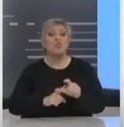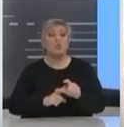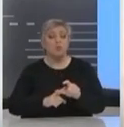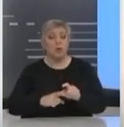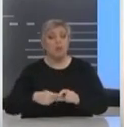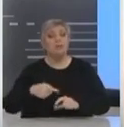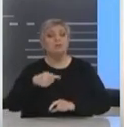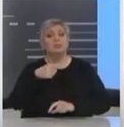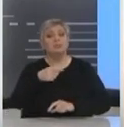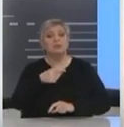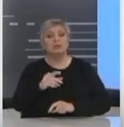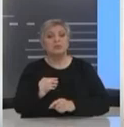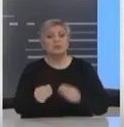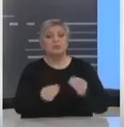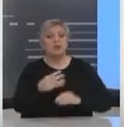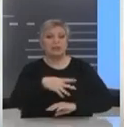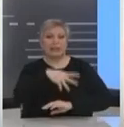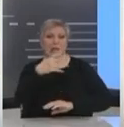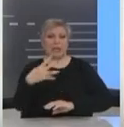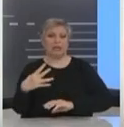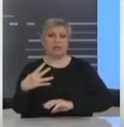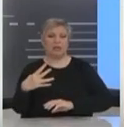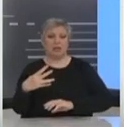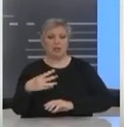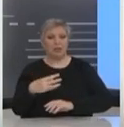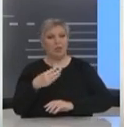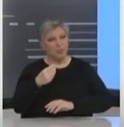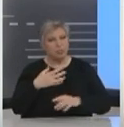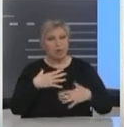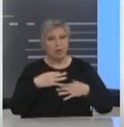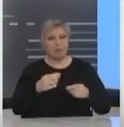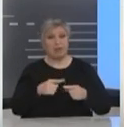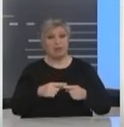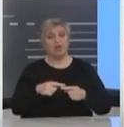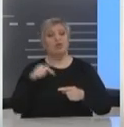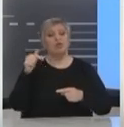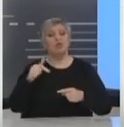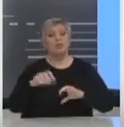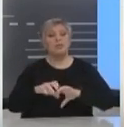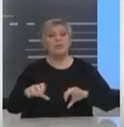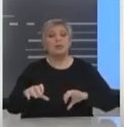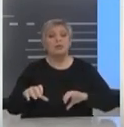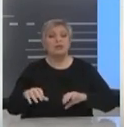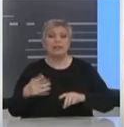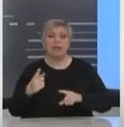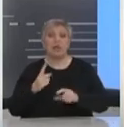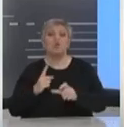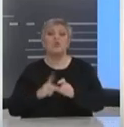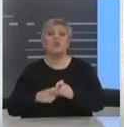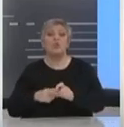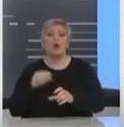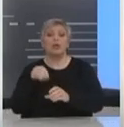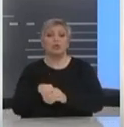πλήστη από τα στελέχη του ΣΥΡΙΖΑ και από το οποίο προήλθε το ΚΚΕ εσωτερικού το 1968.